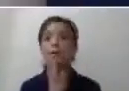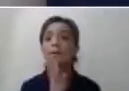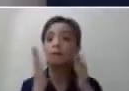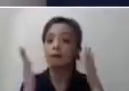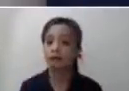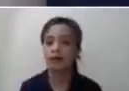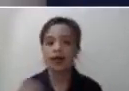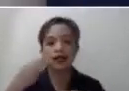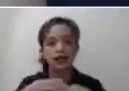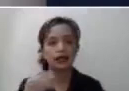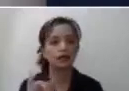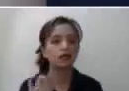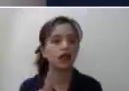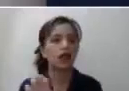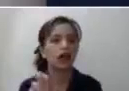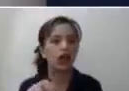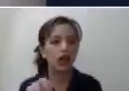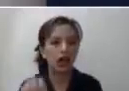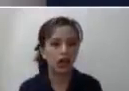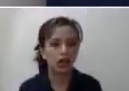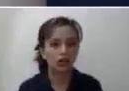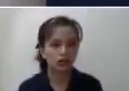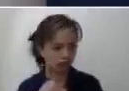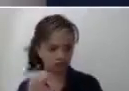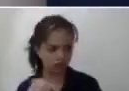ngunit sa record po,